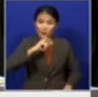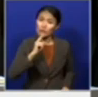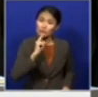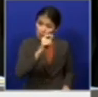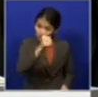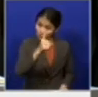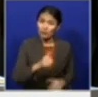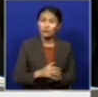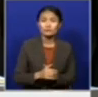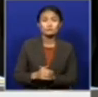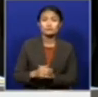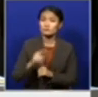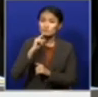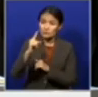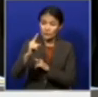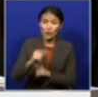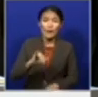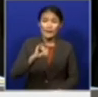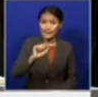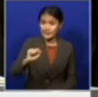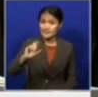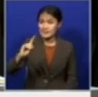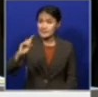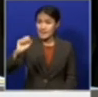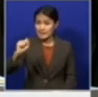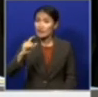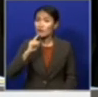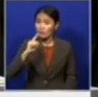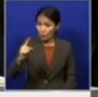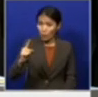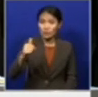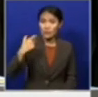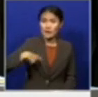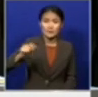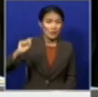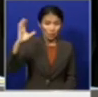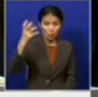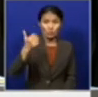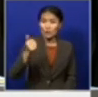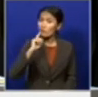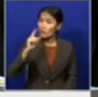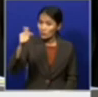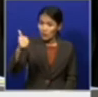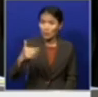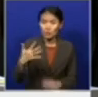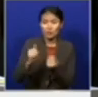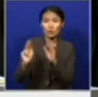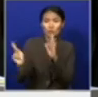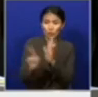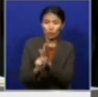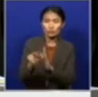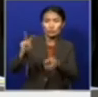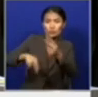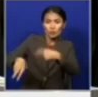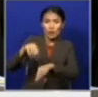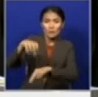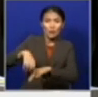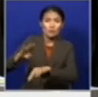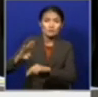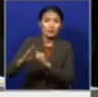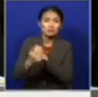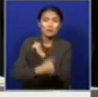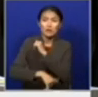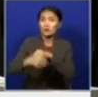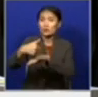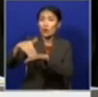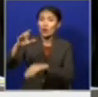ให้นักลงทุนต่างชาติหรือผู้ประกอบการธุรกิจบริการสามารถฟ้องร้องรัฐบาลไทยภายใต้กระบวนการระงับข้อพิพาทผ่